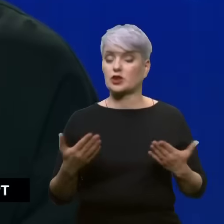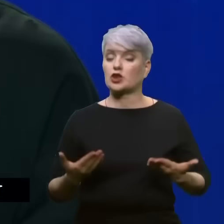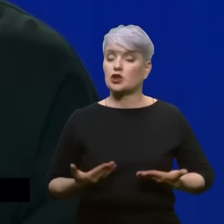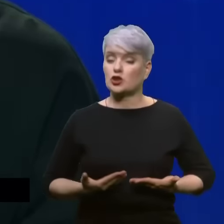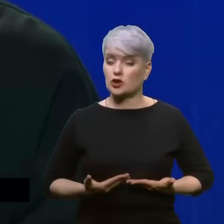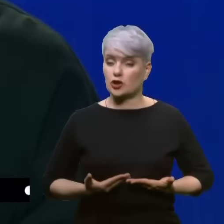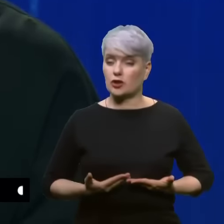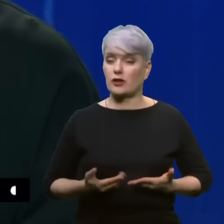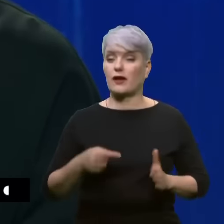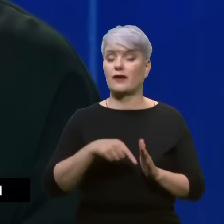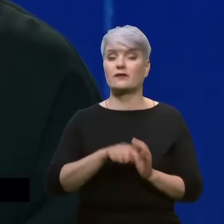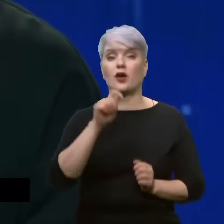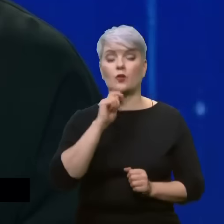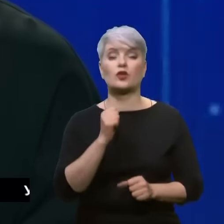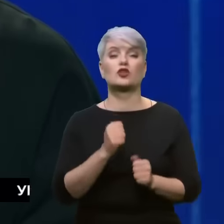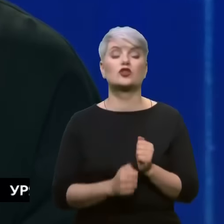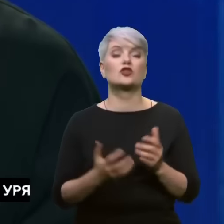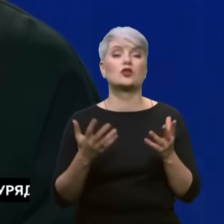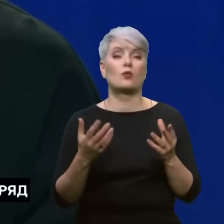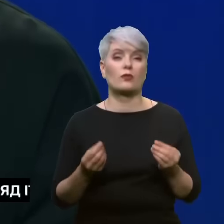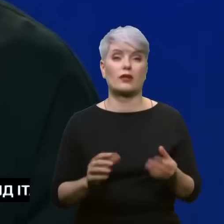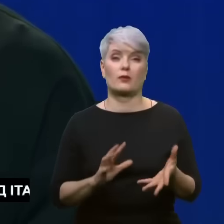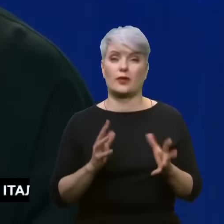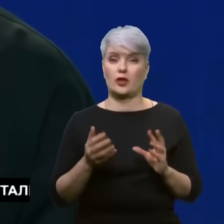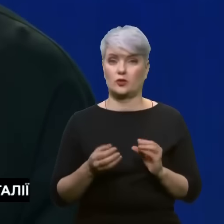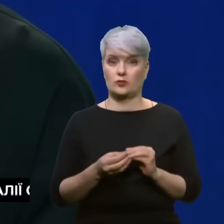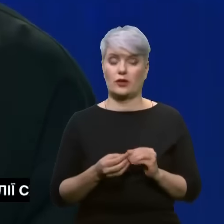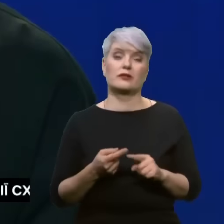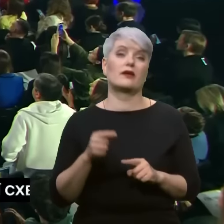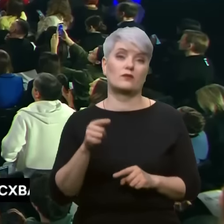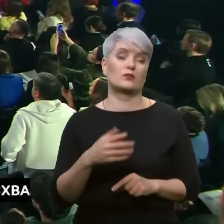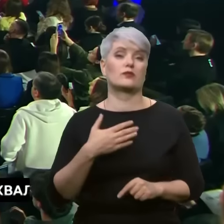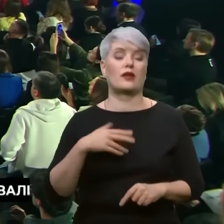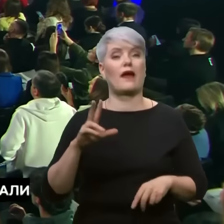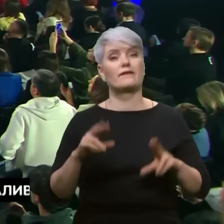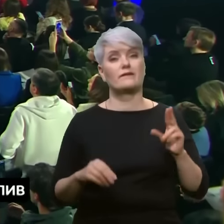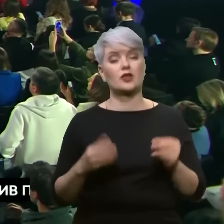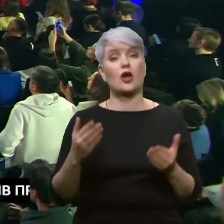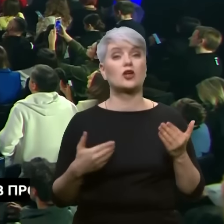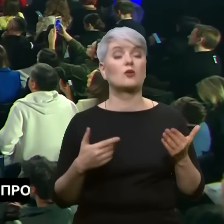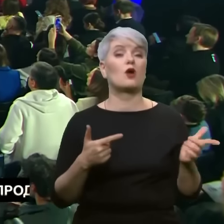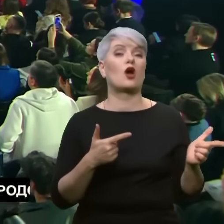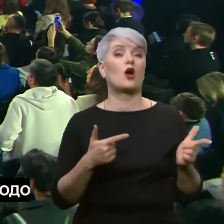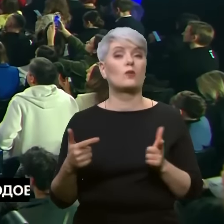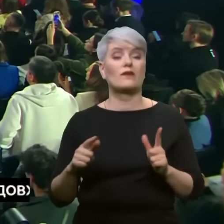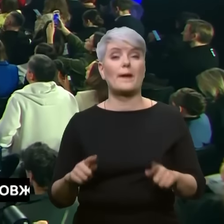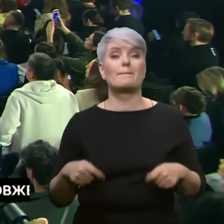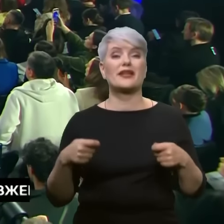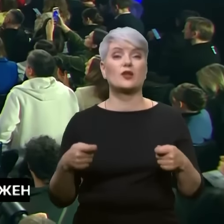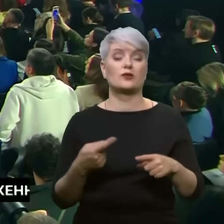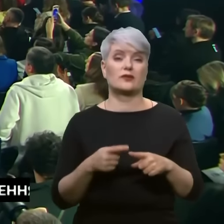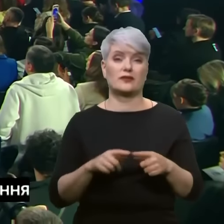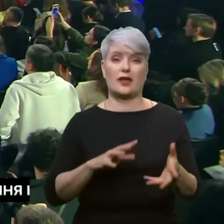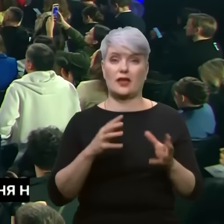жити в Україні з щоденним результатом. Ось що я вважаю. Якщо ми готові приносити цей результат, кожен з